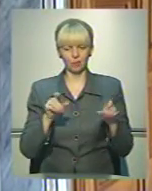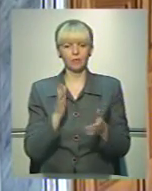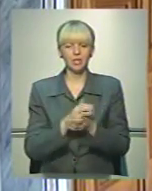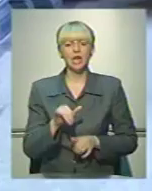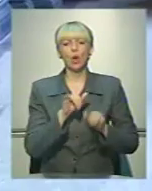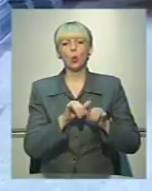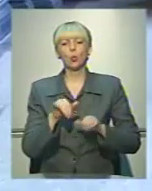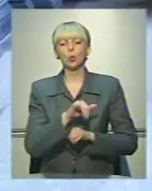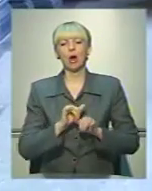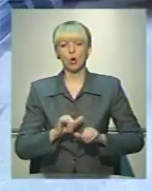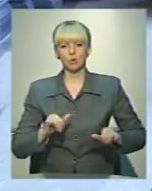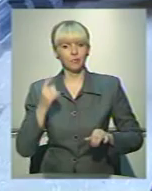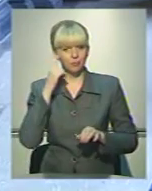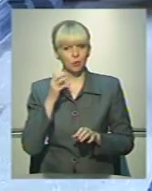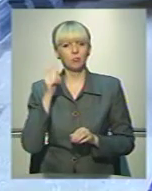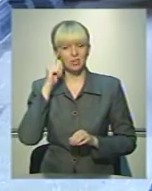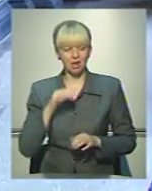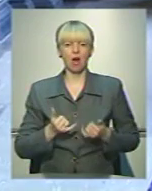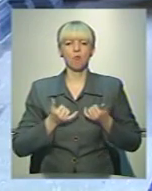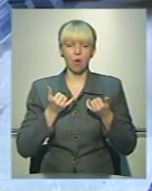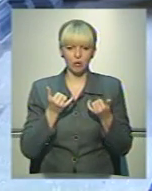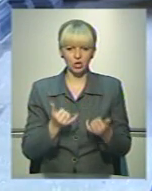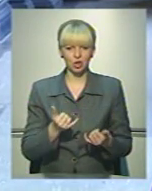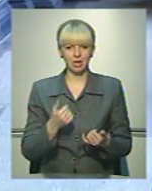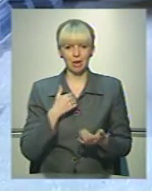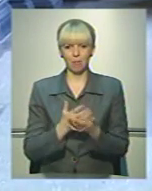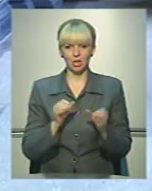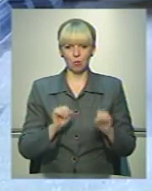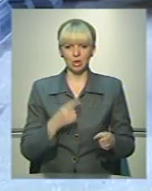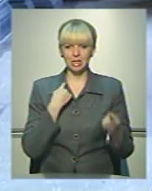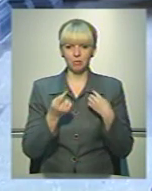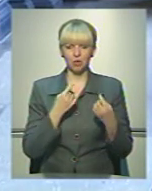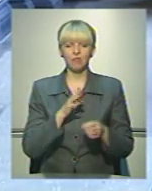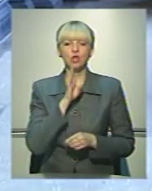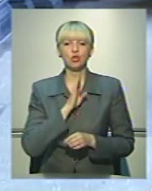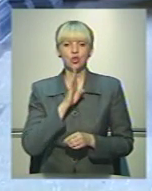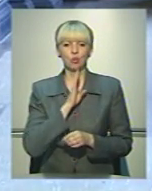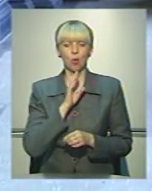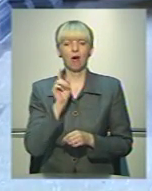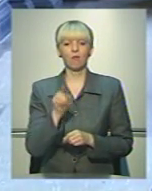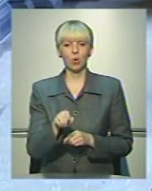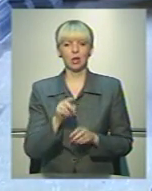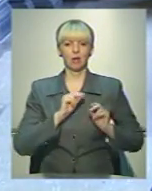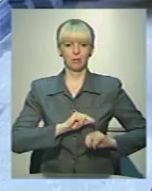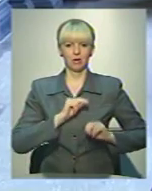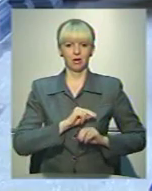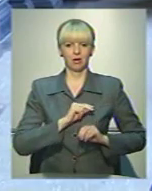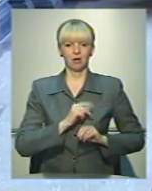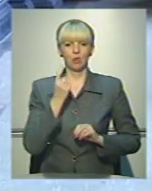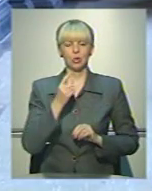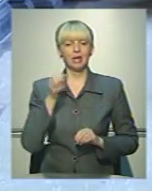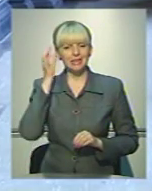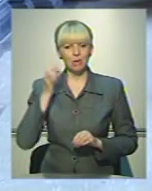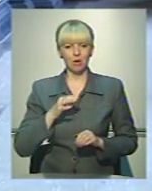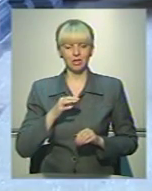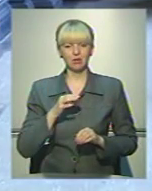куди розвиватись. Думаю, що і знають, і поважають. Я мала можливість спілкуватися з жінкою, вона працює в одному з